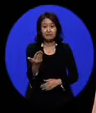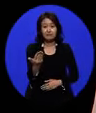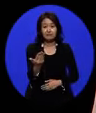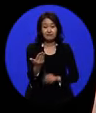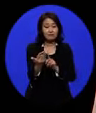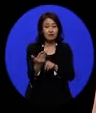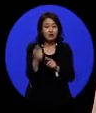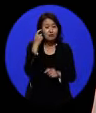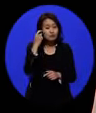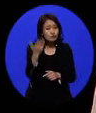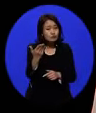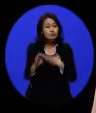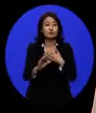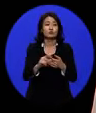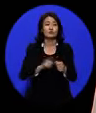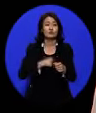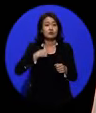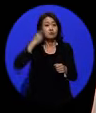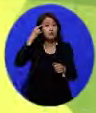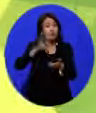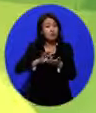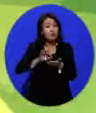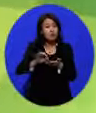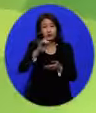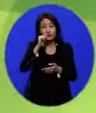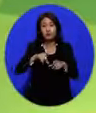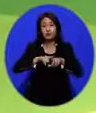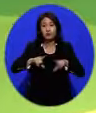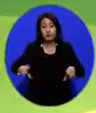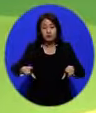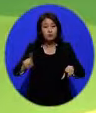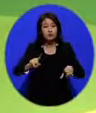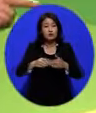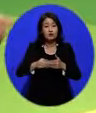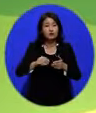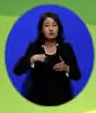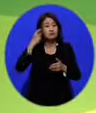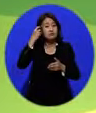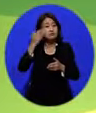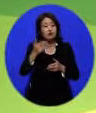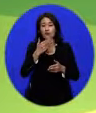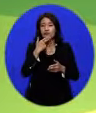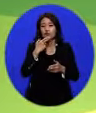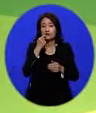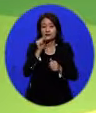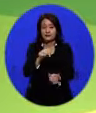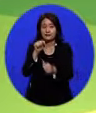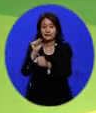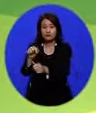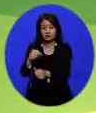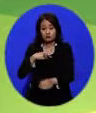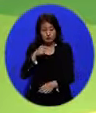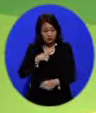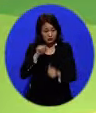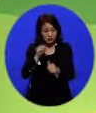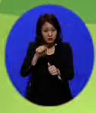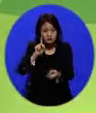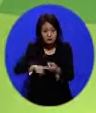우리 질문을 받으면 머리를 쓰잖아요. 네. 보통의 리더는 질문하지 않아요. 뭐만 해? 지시만 해. 너 내가 시키는 대로만